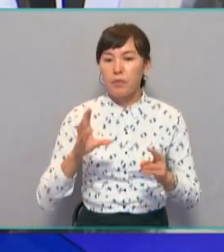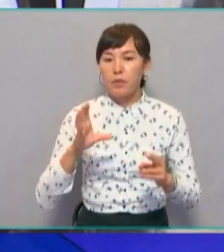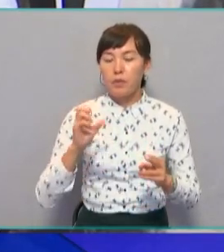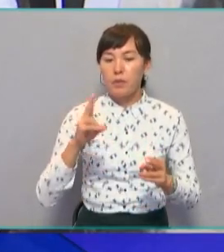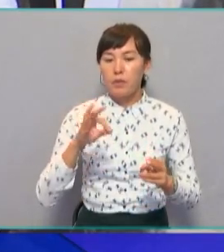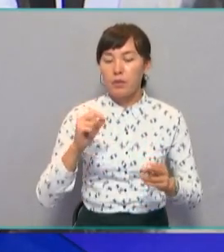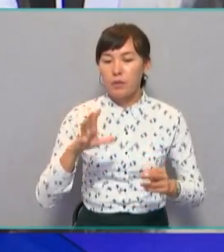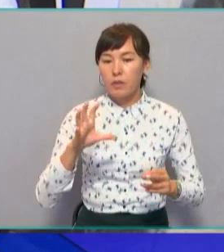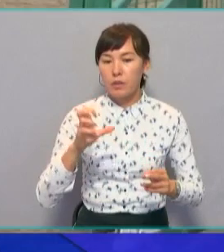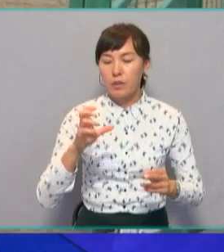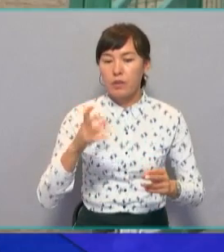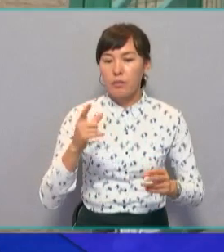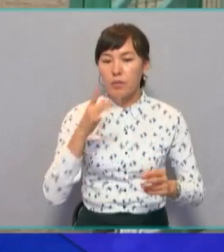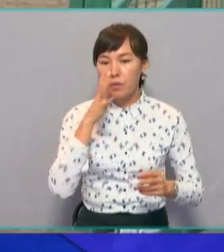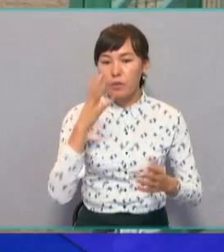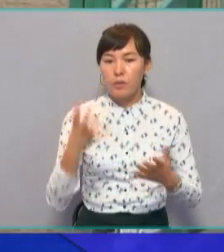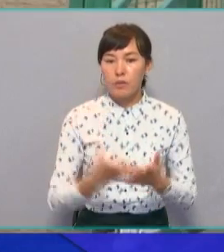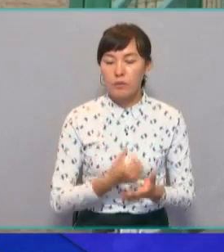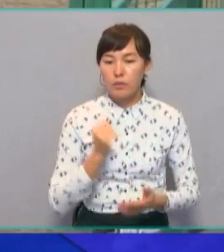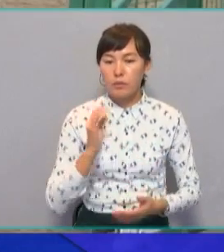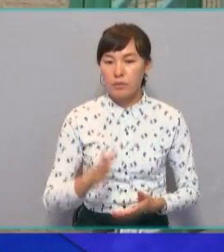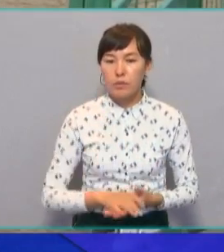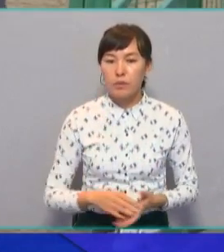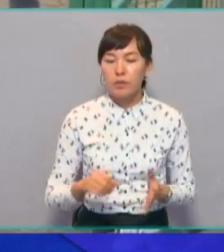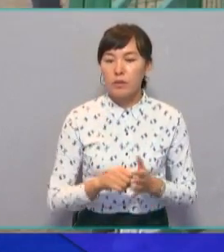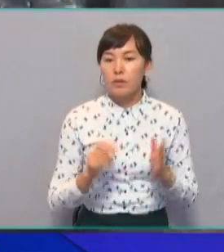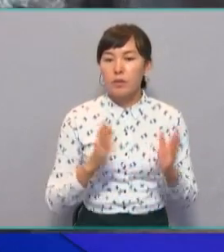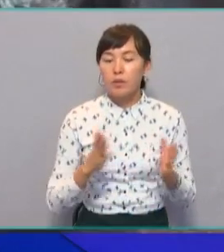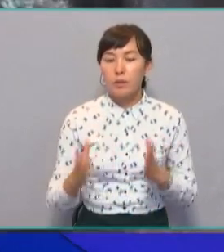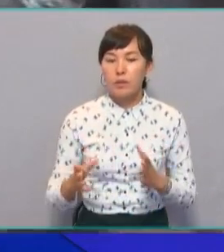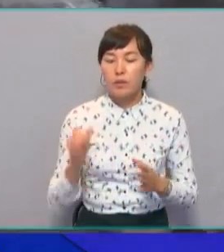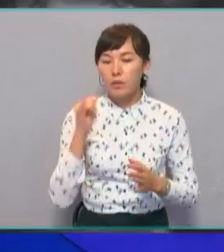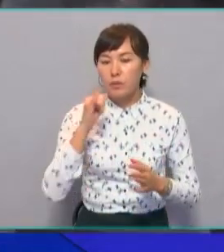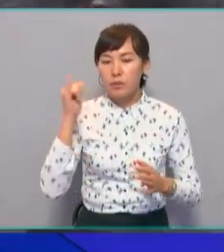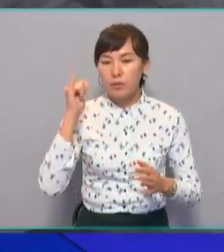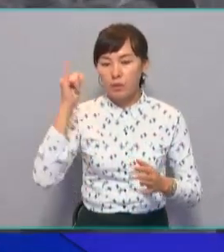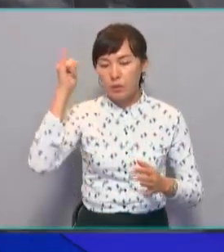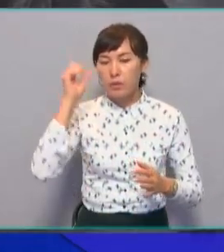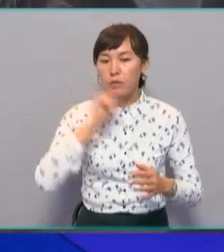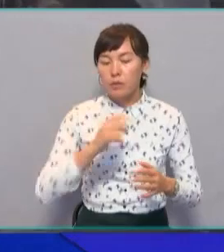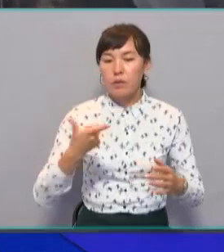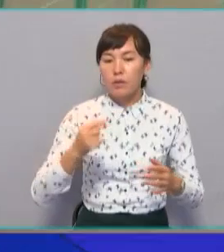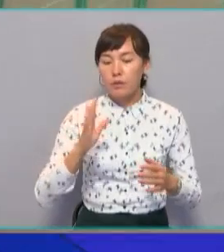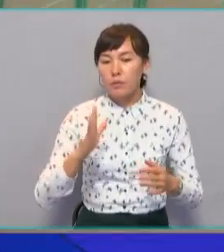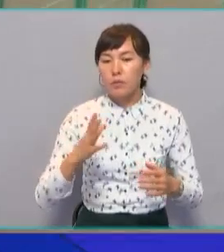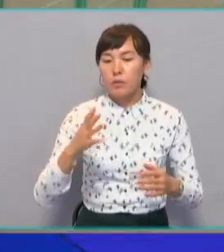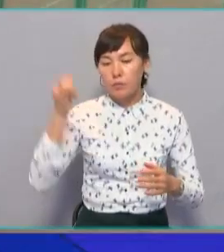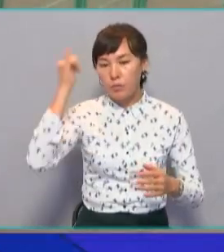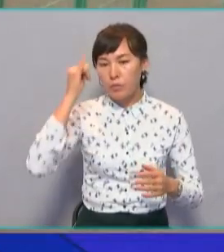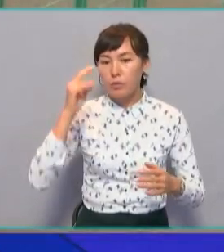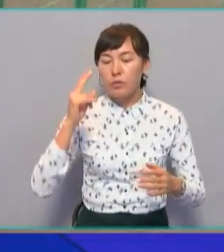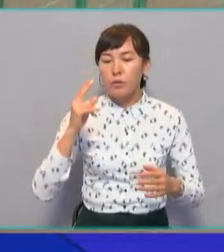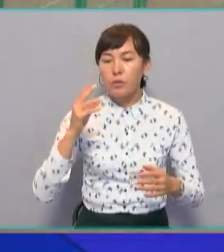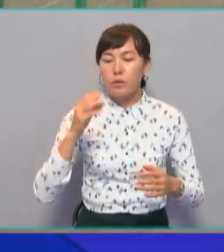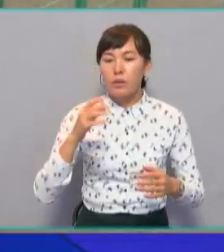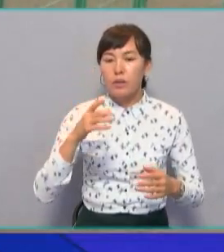сканер сырғаланған 500 қойды бір мезетте санап береді. Электронды жүйе жоғалған мал нақты анықтап береді. Тіпті төрт түліктің